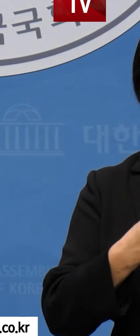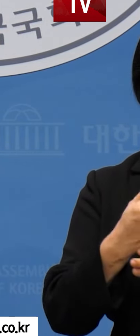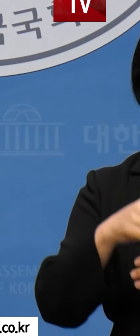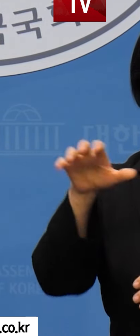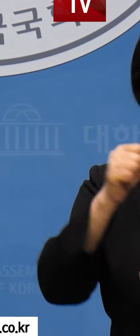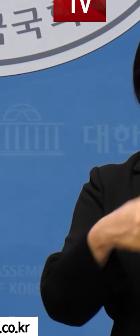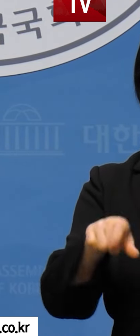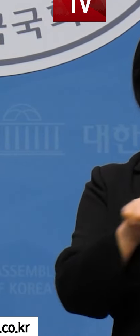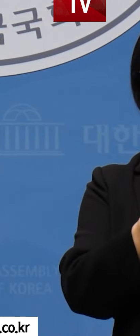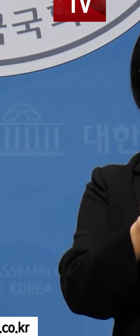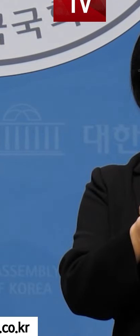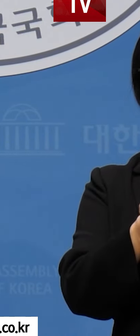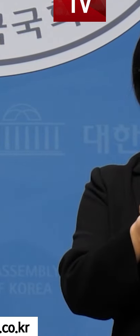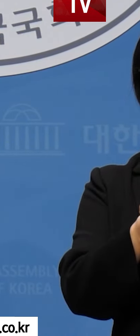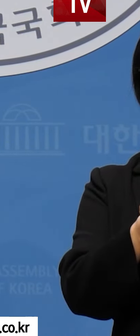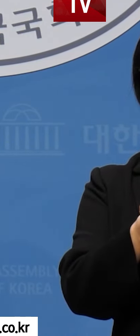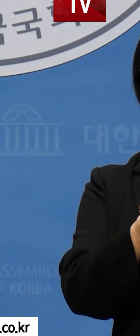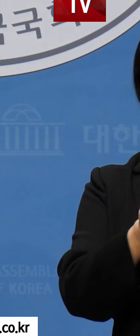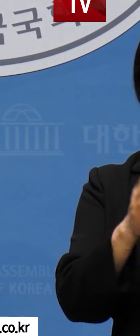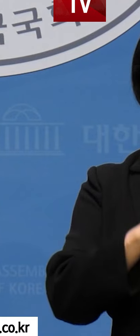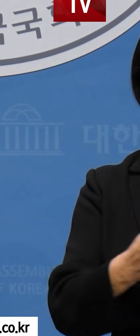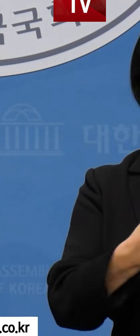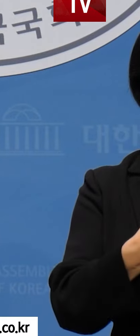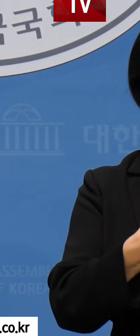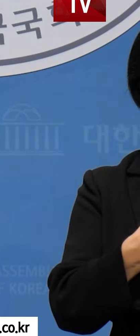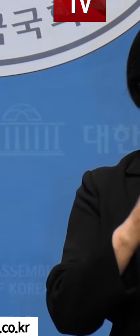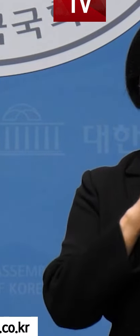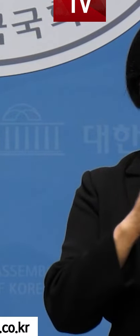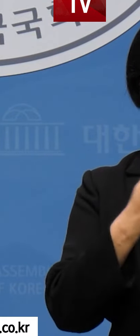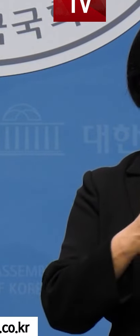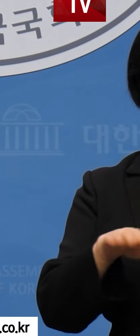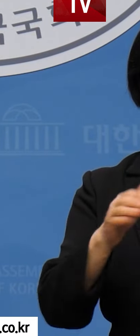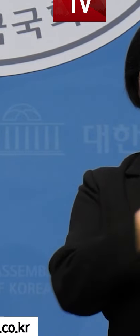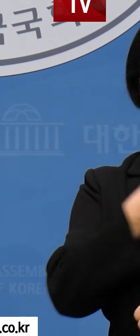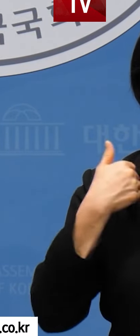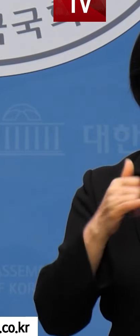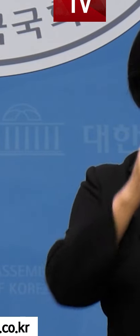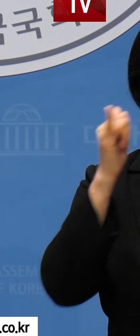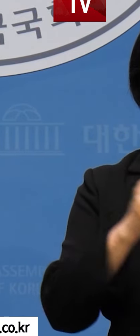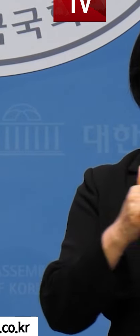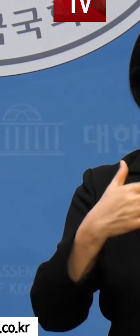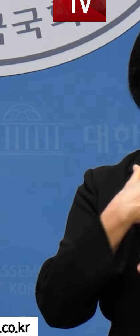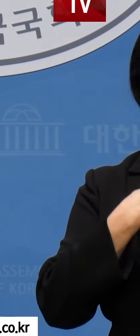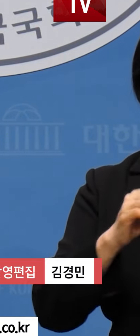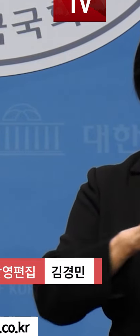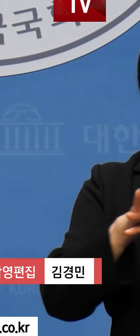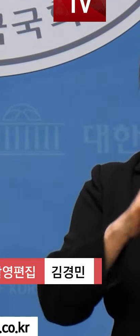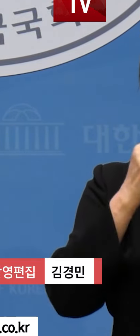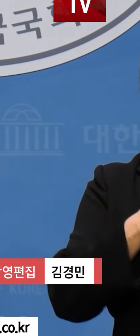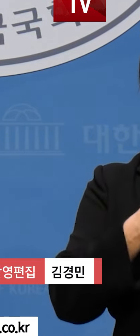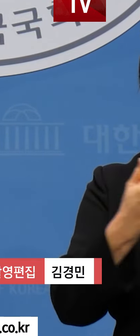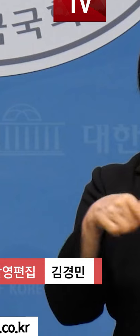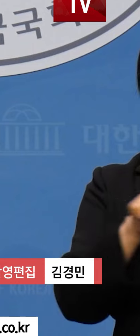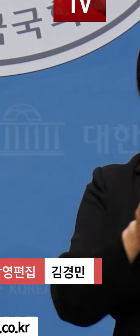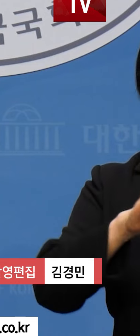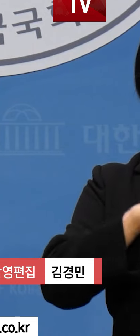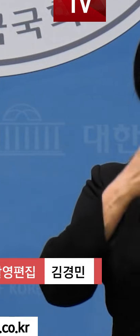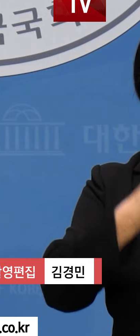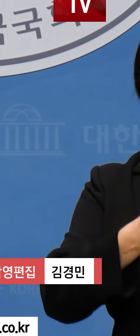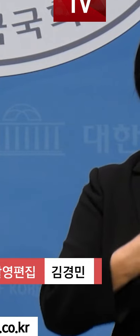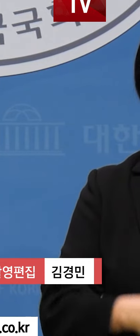확보, 유지할 수 있도록 하며 공공의료를 통한 든든한 사회 안전망 구축의 계기를 반드시